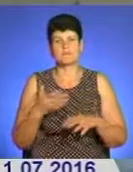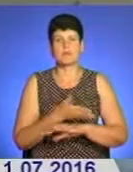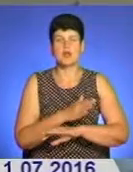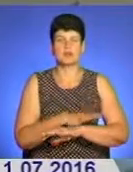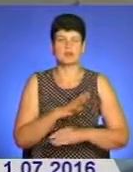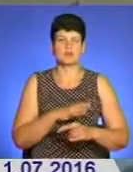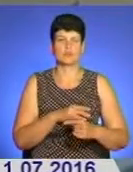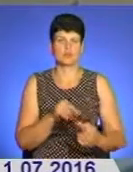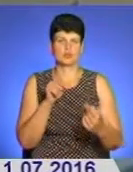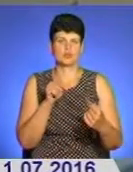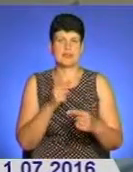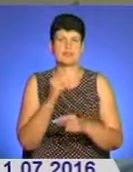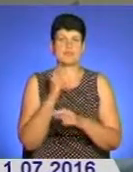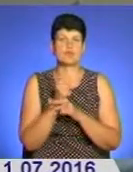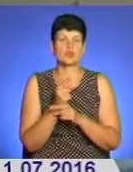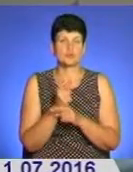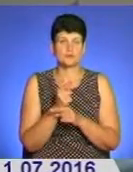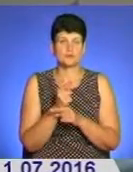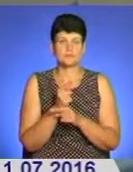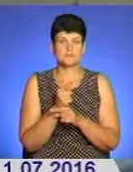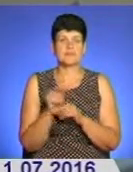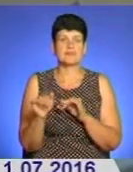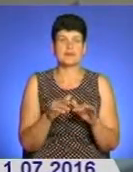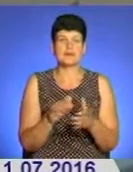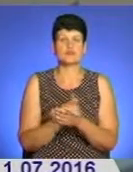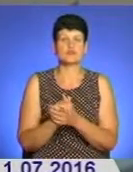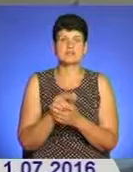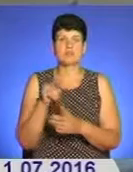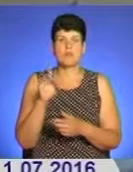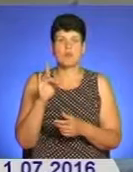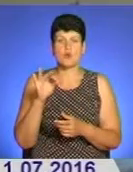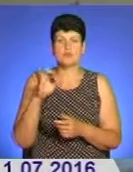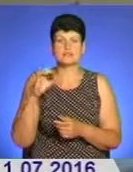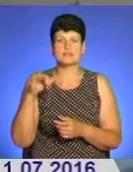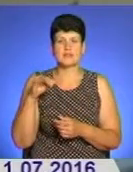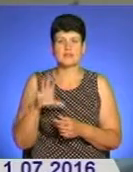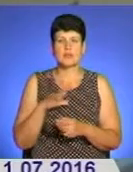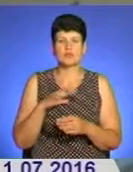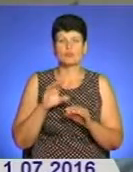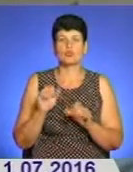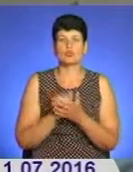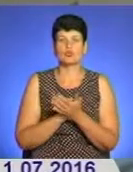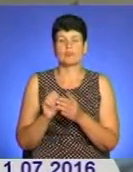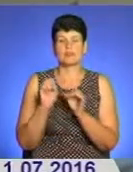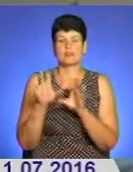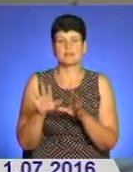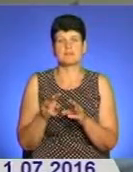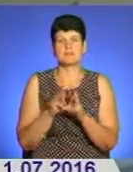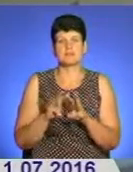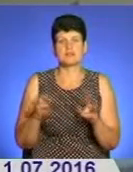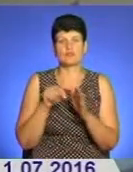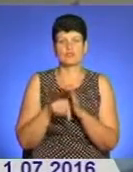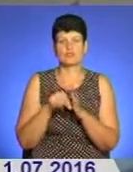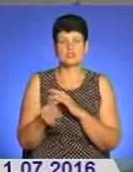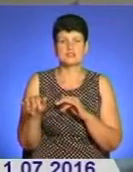і заборонило, скажімо, діяльність товариства просвіти. Пізніше було подано документи до Міністерства внутрішніх справ Австрії у